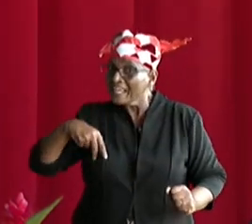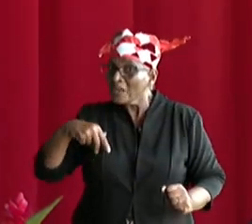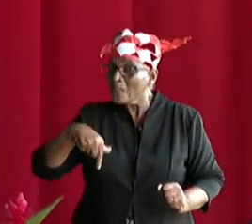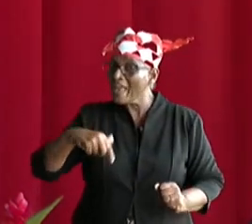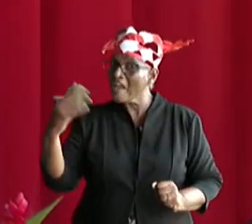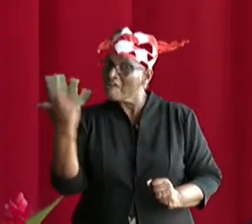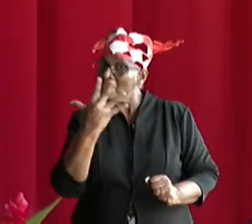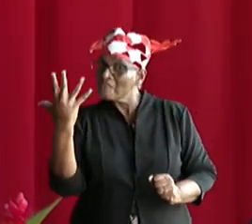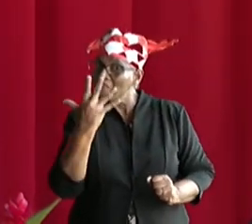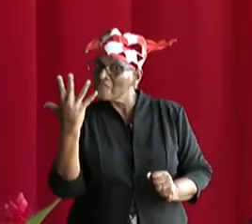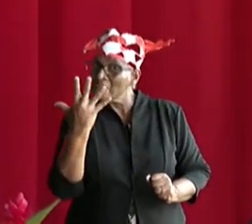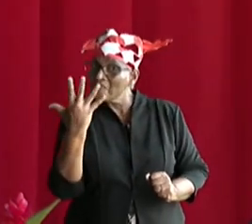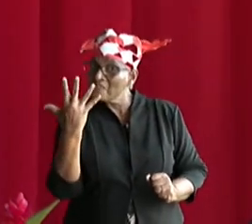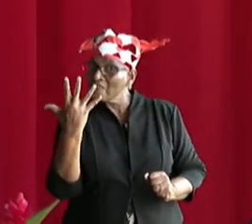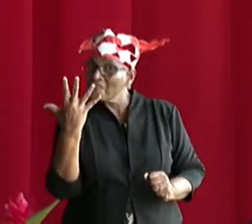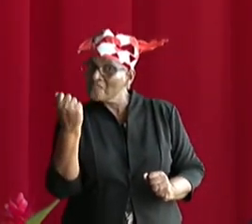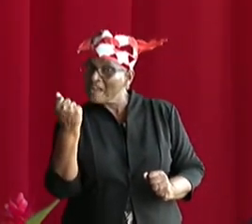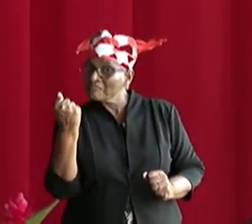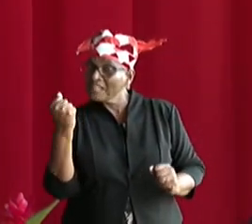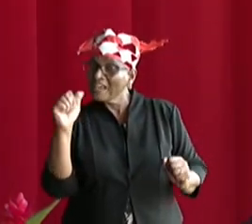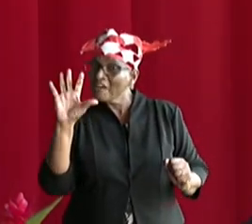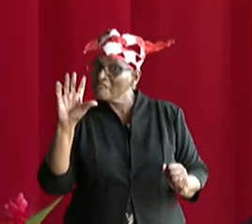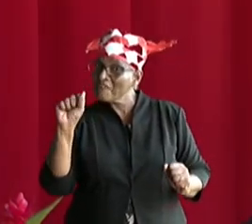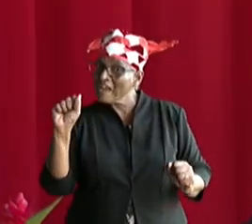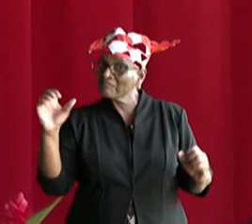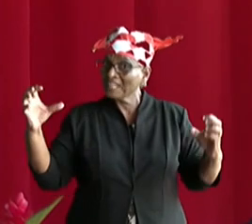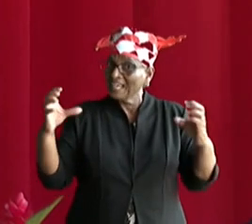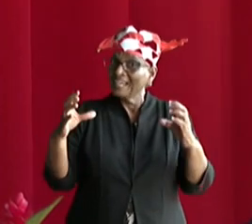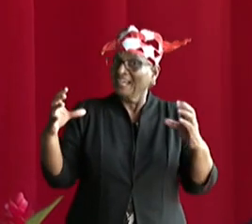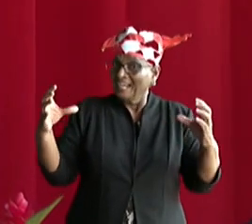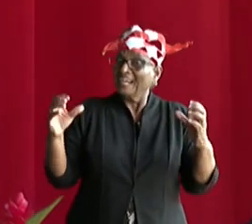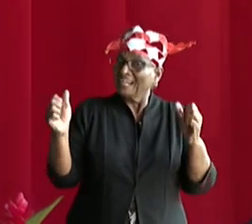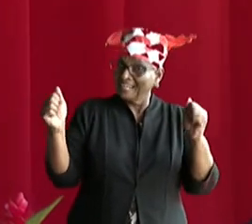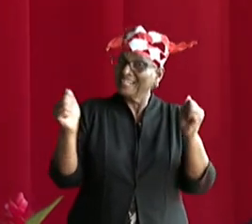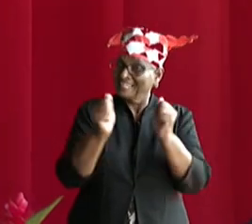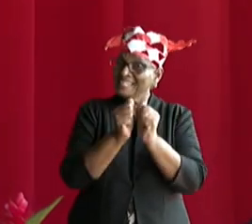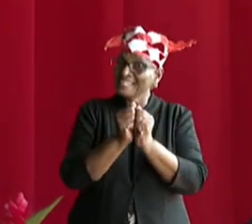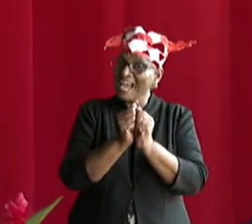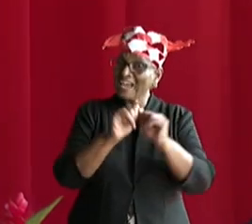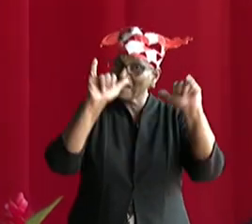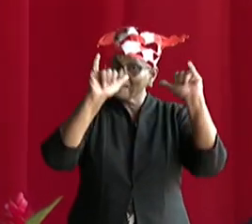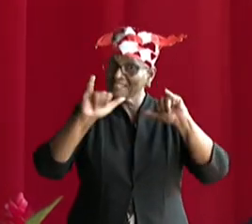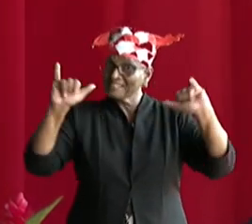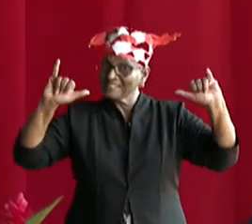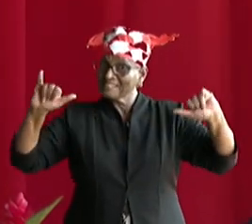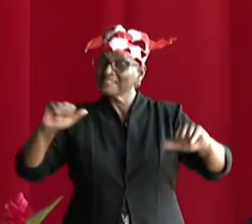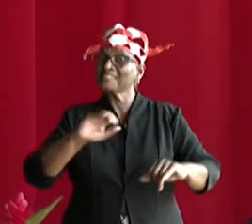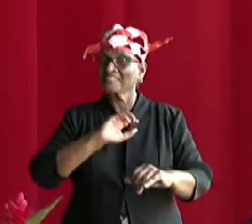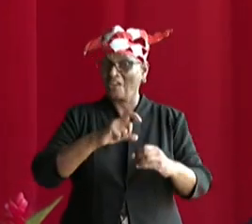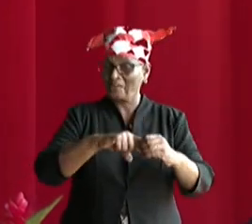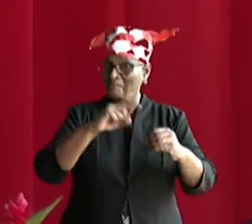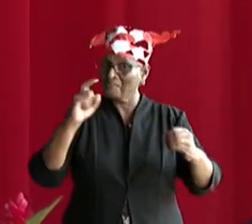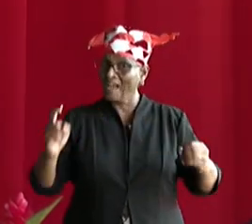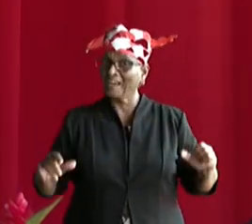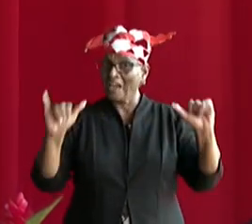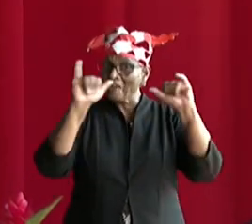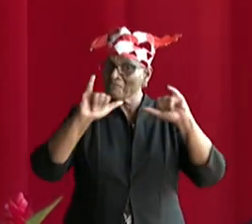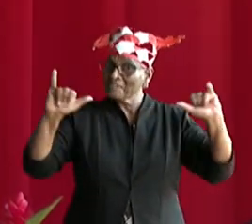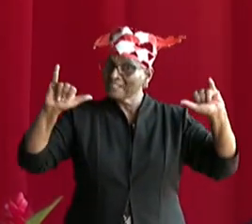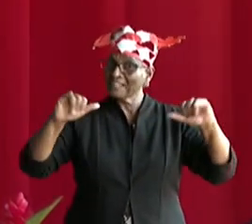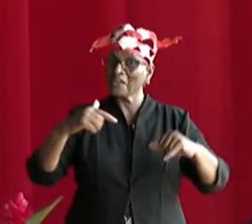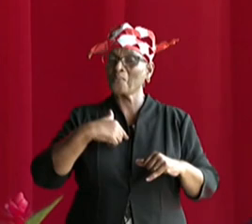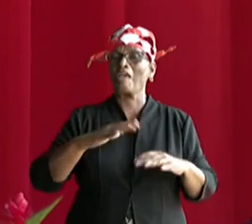jaar residentie vieren, meneer de voorzitter, wij met gepaste trots en opgeheven hoofd kunnen zeggen dat wij